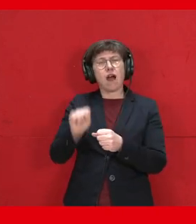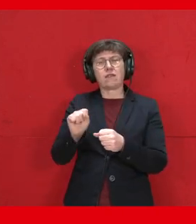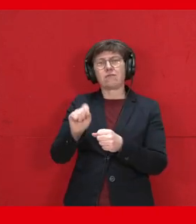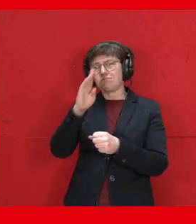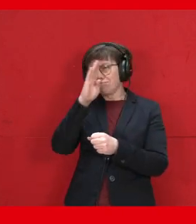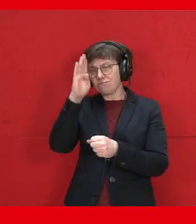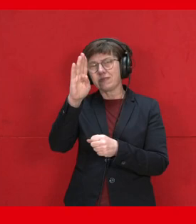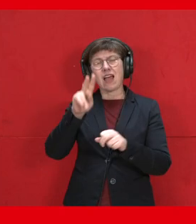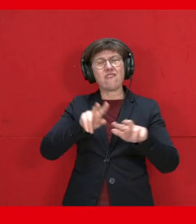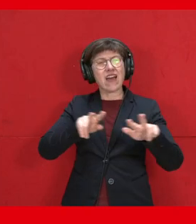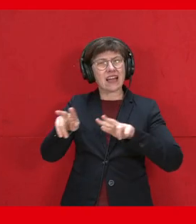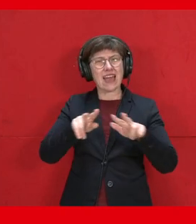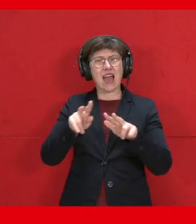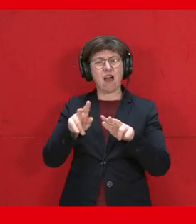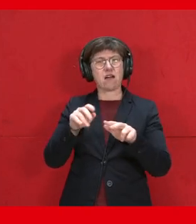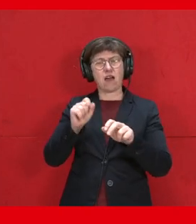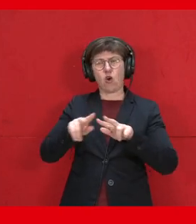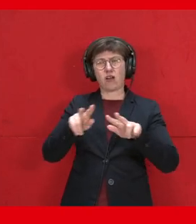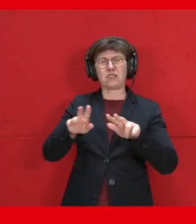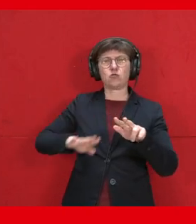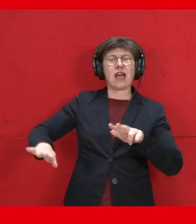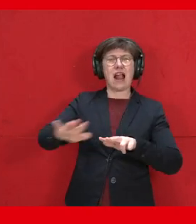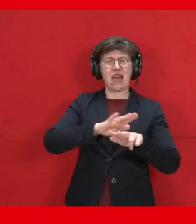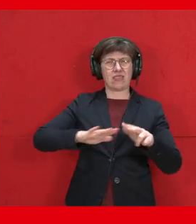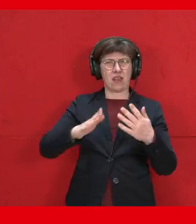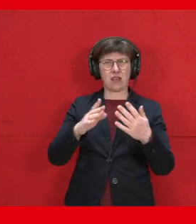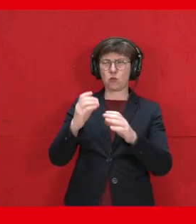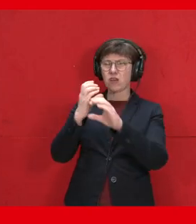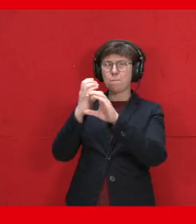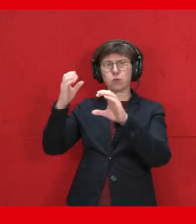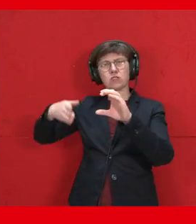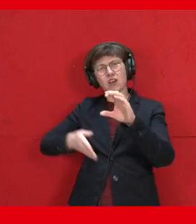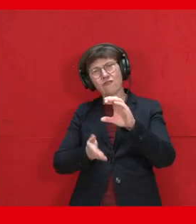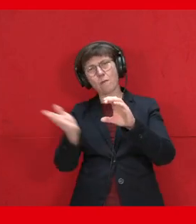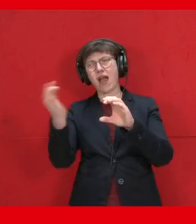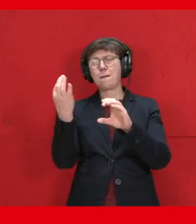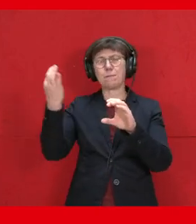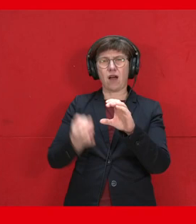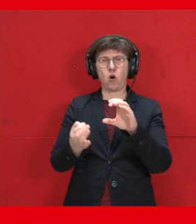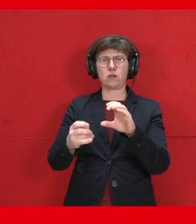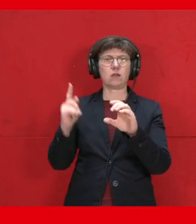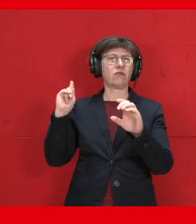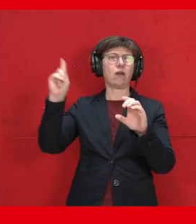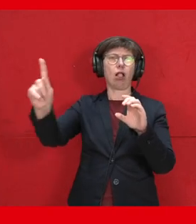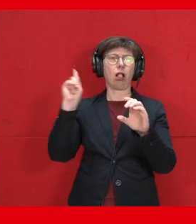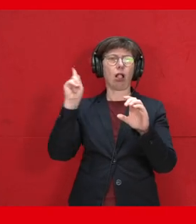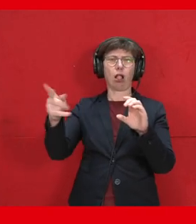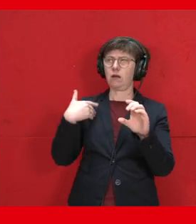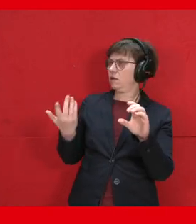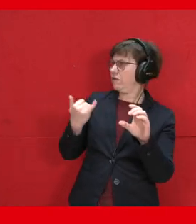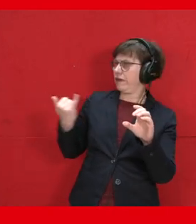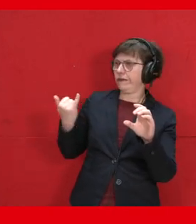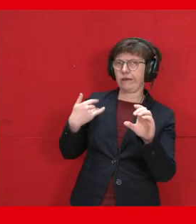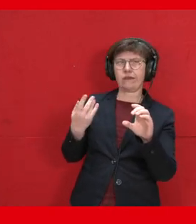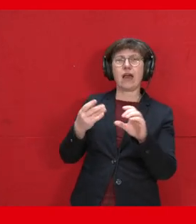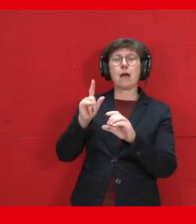nutzenorientierte Verkehre organisieren kann im ländlichen Raum, dass also der Bus da vorbeikommt, wo er gerade gebraucht wird und man deshalb mit weniger